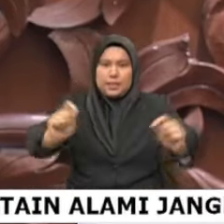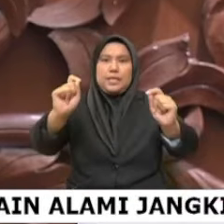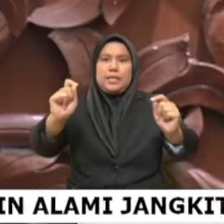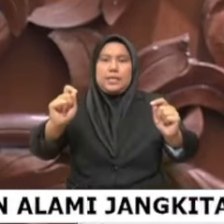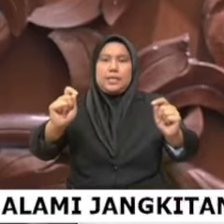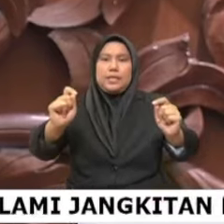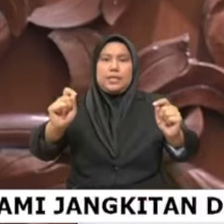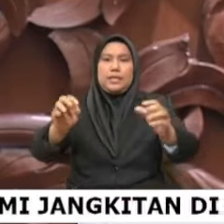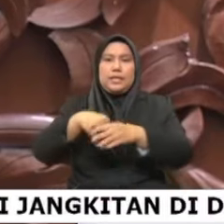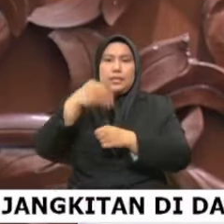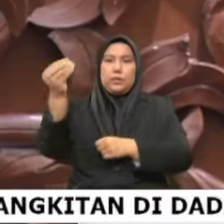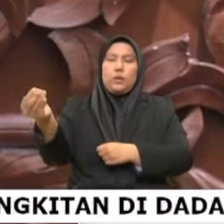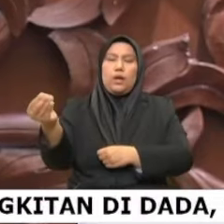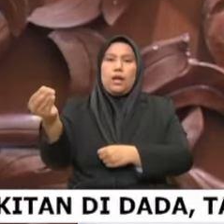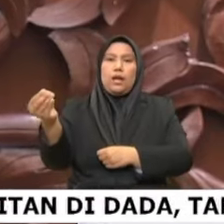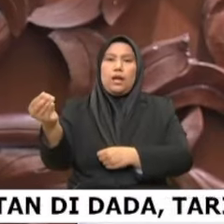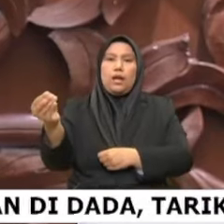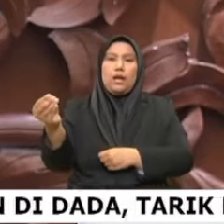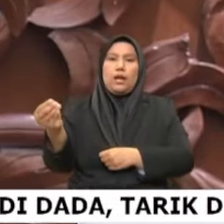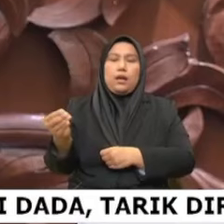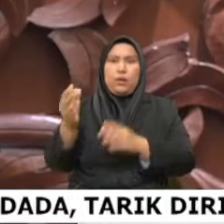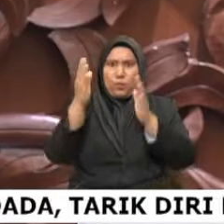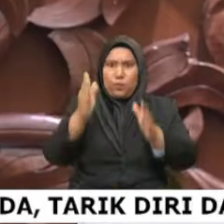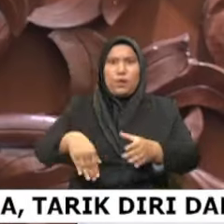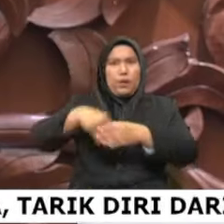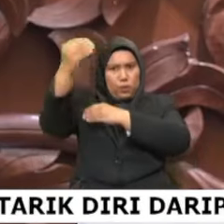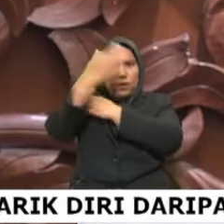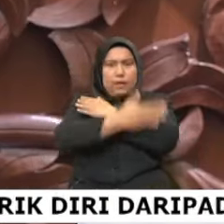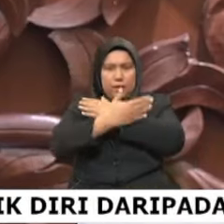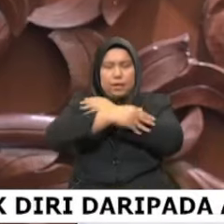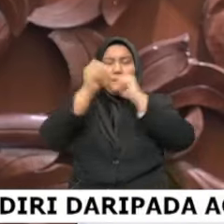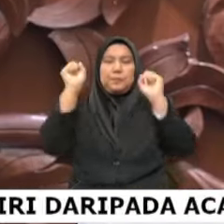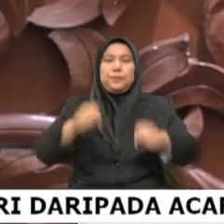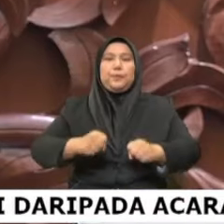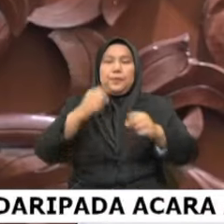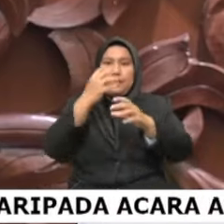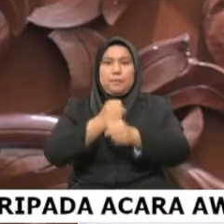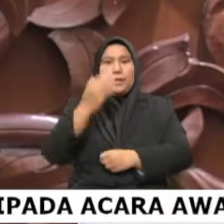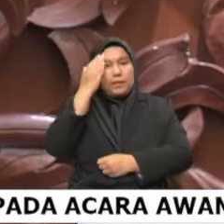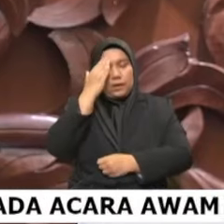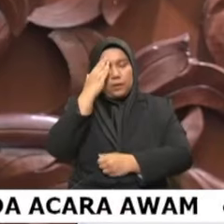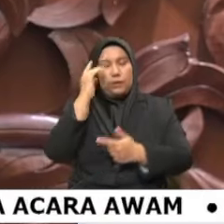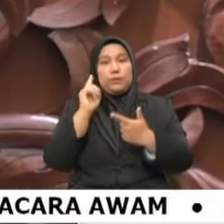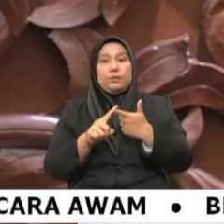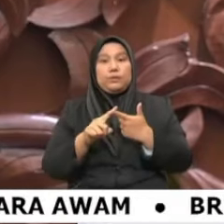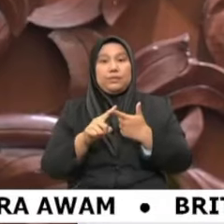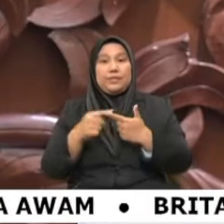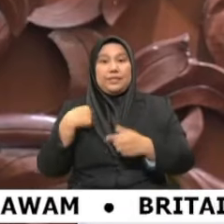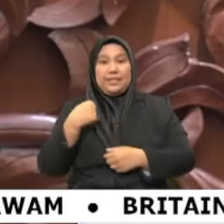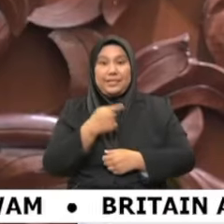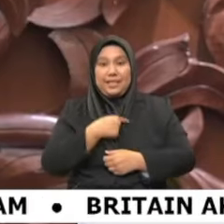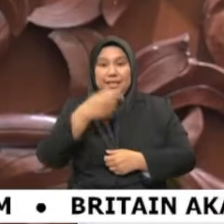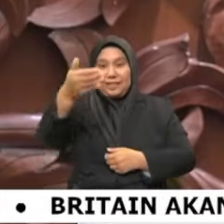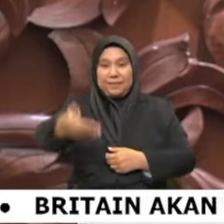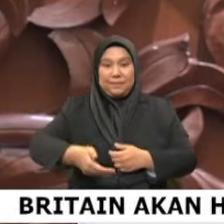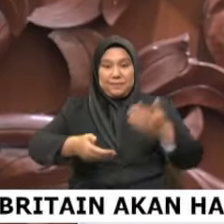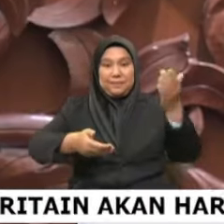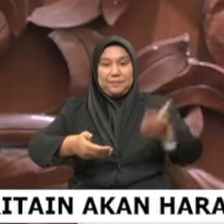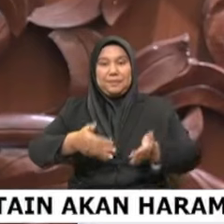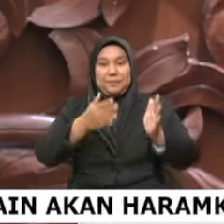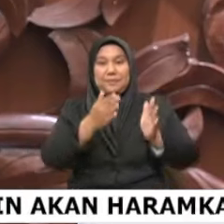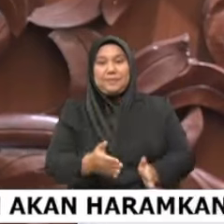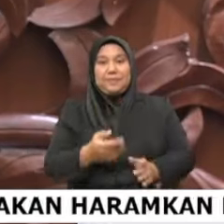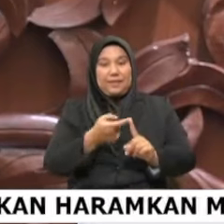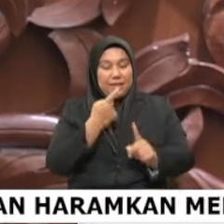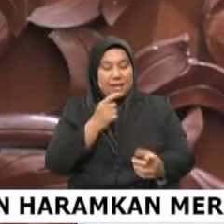di Zimbabwe pun dapat. Orang di Uganda pun dapat. Tahu. Yang kedua, kita ada tetamu-tetamu. Daripada budak